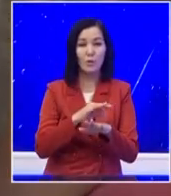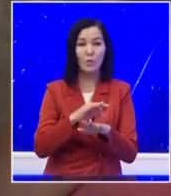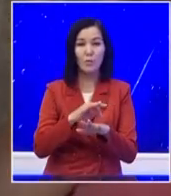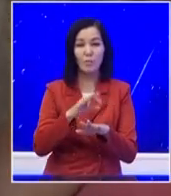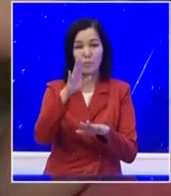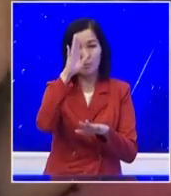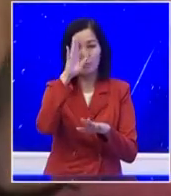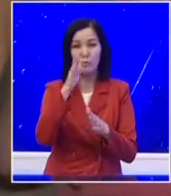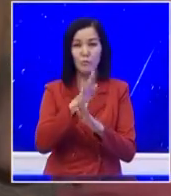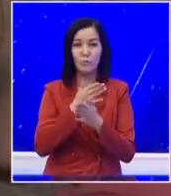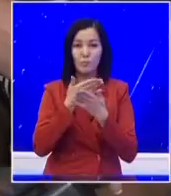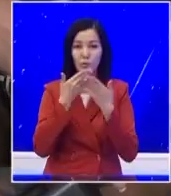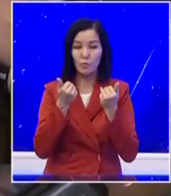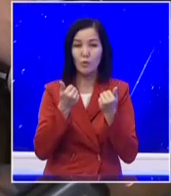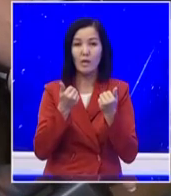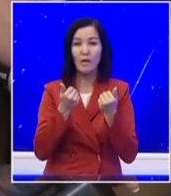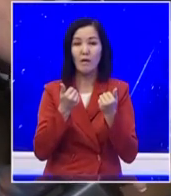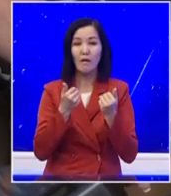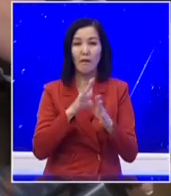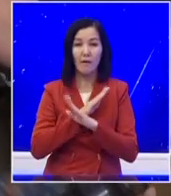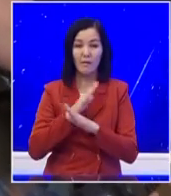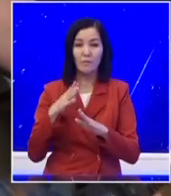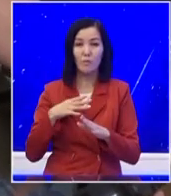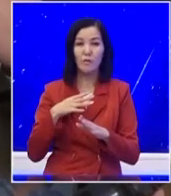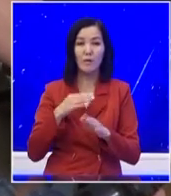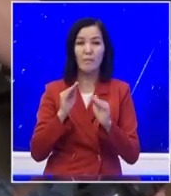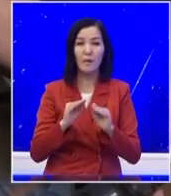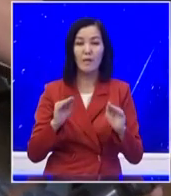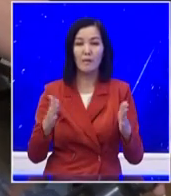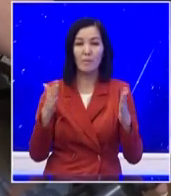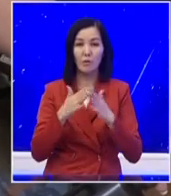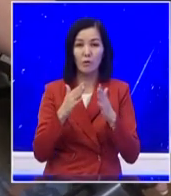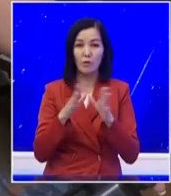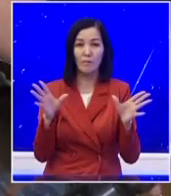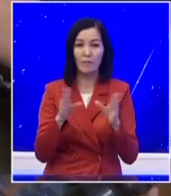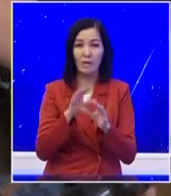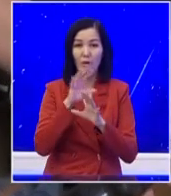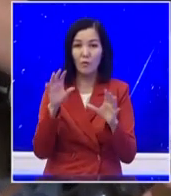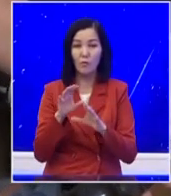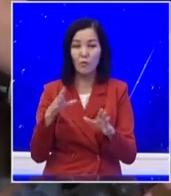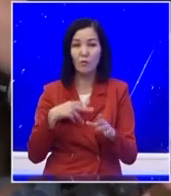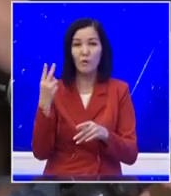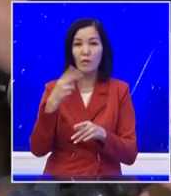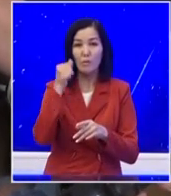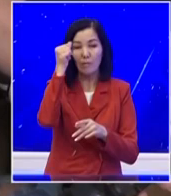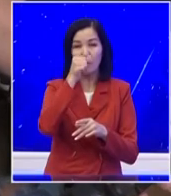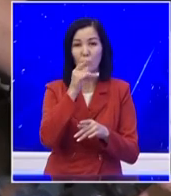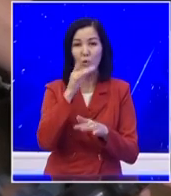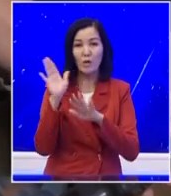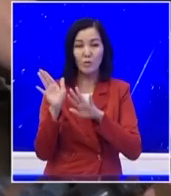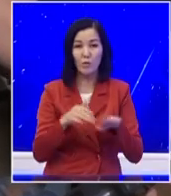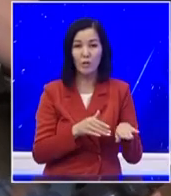жолдасым. Өзім бала күтумен үйдемін. 20 жыл болды осындай баспанаға мен қол жетіп отырмыз. Көптен